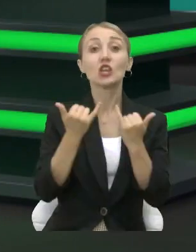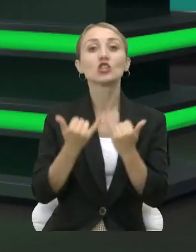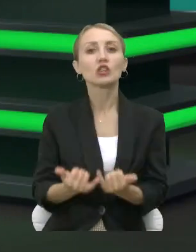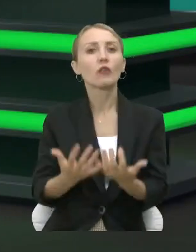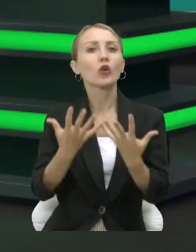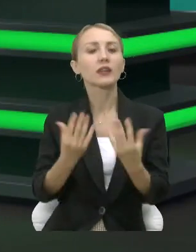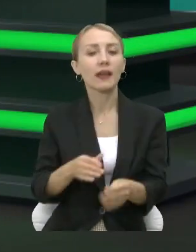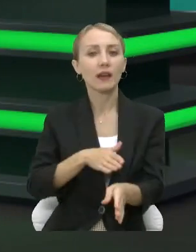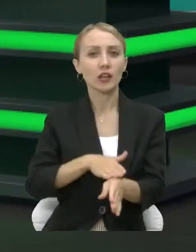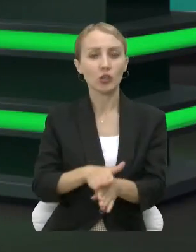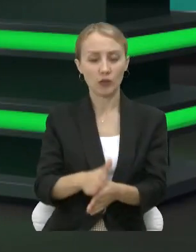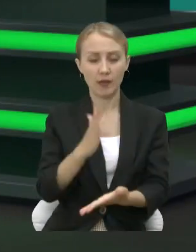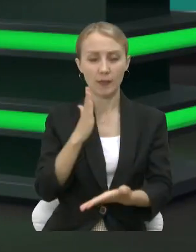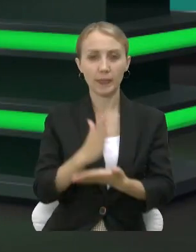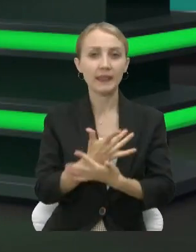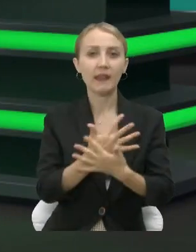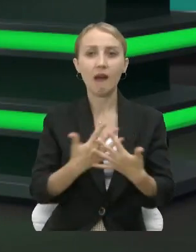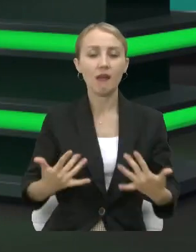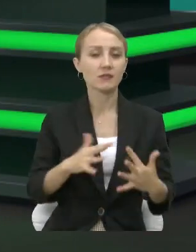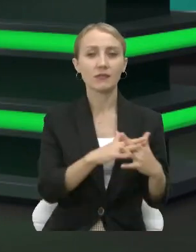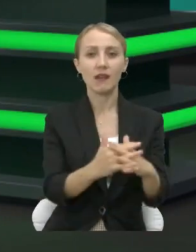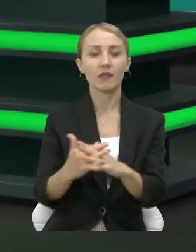проект реализуется в ряде населенных пунктов.